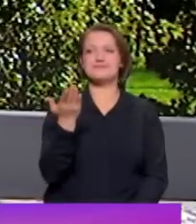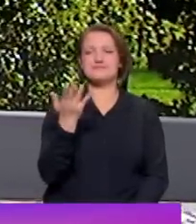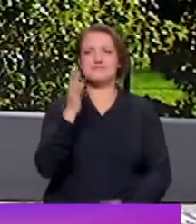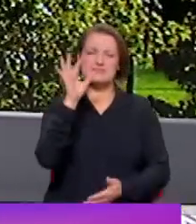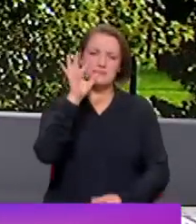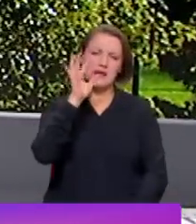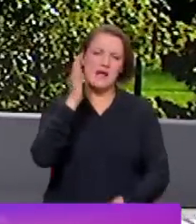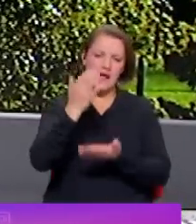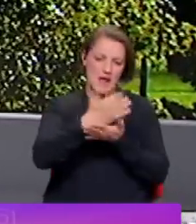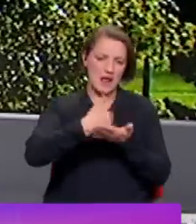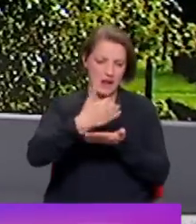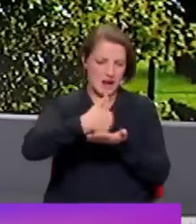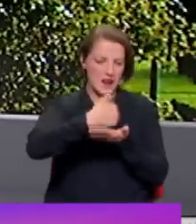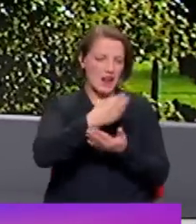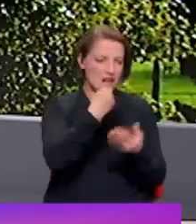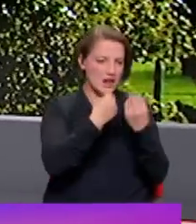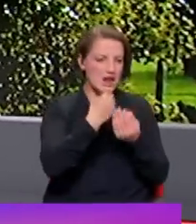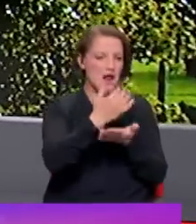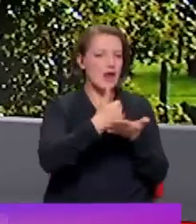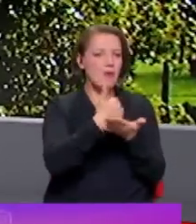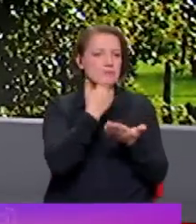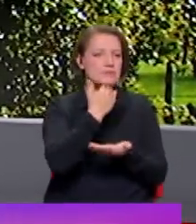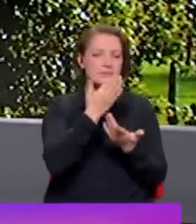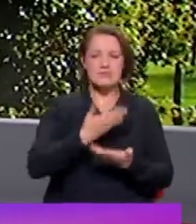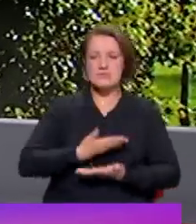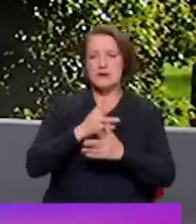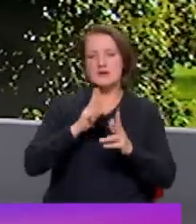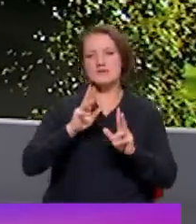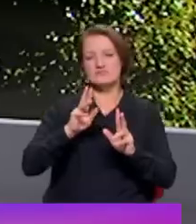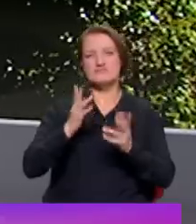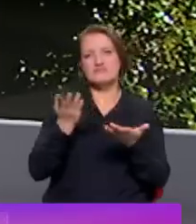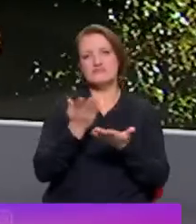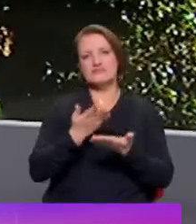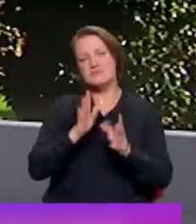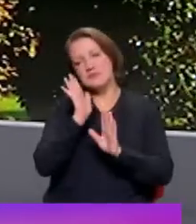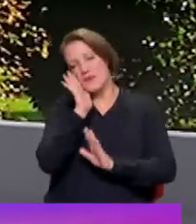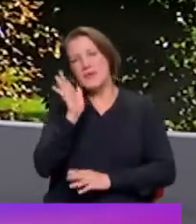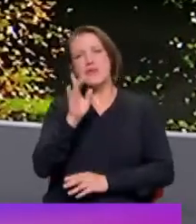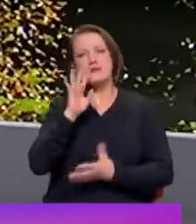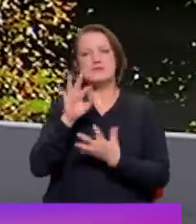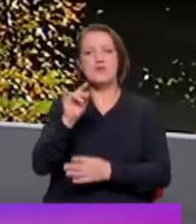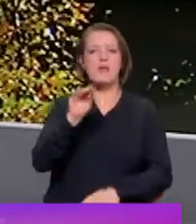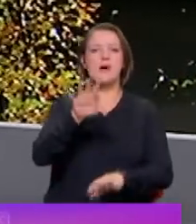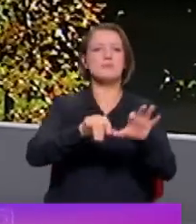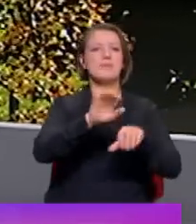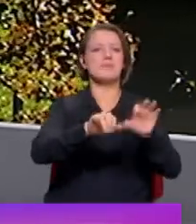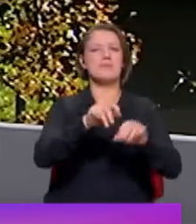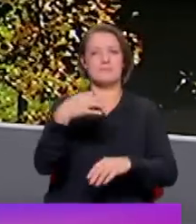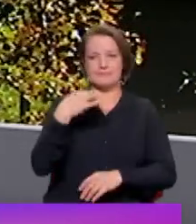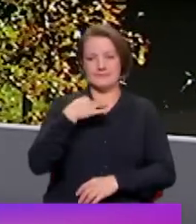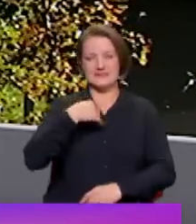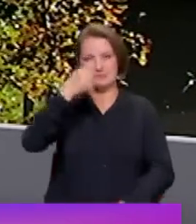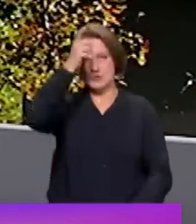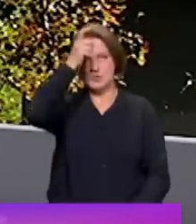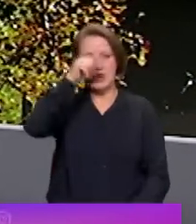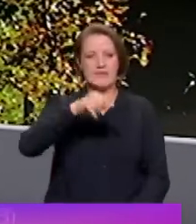kazanırsa yiyen kazanamazsa o gün aç yatan insanlardan toprak satın almışlar sevgili izleyenler yoksa Bugün bizim ülkemizde